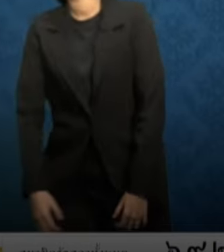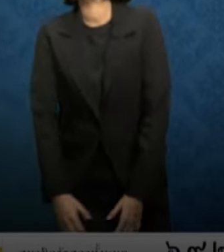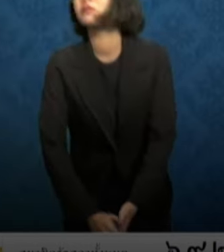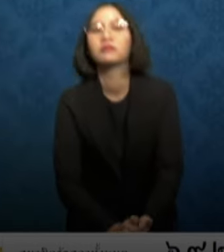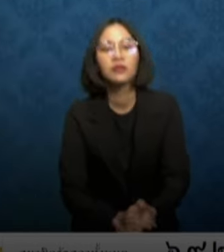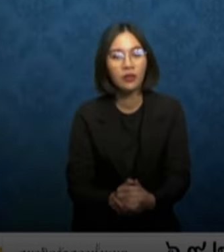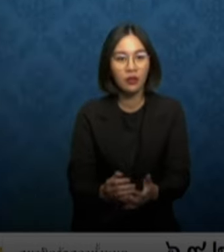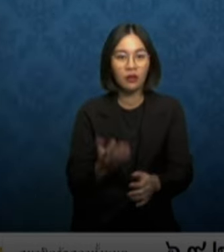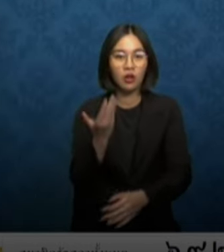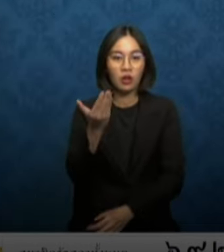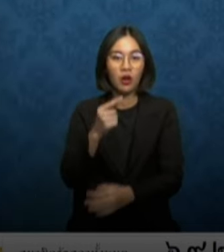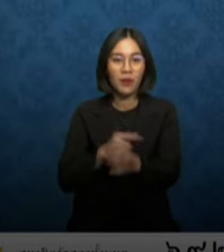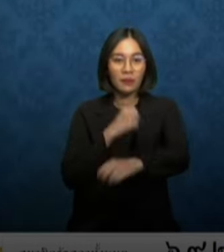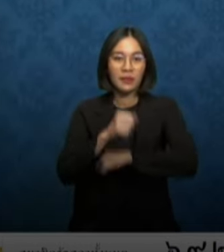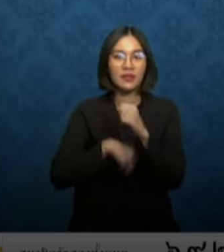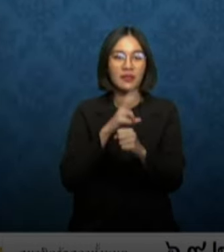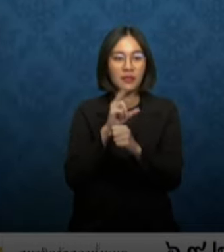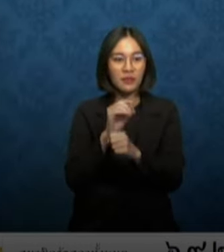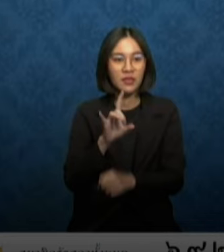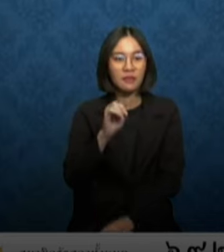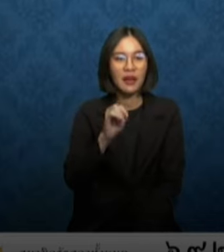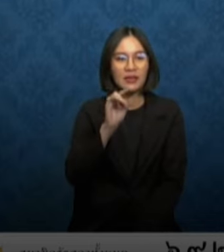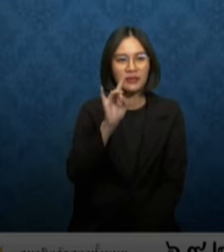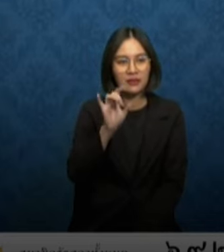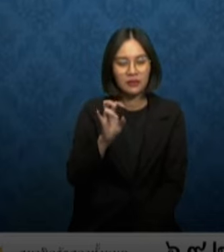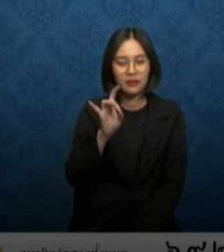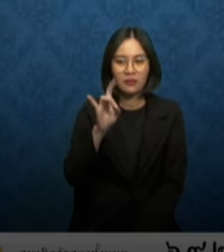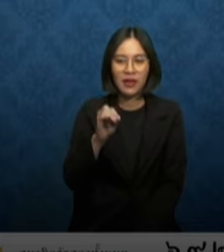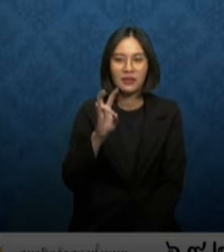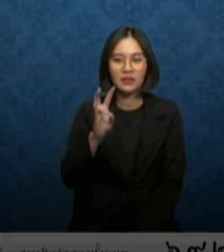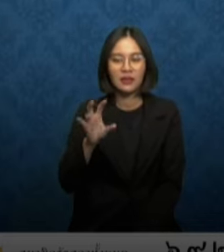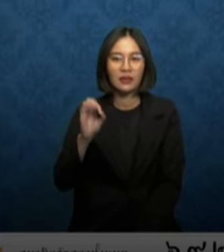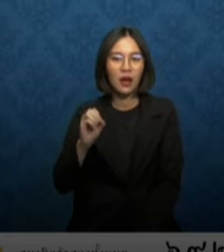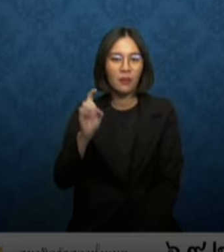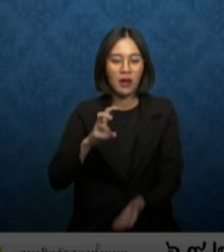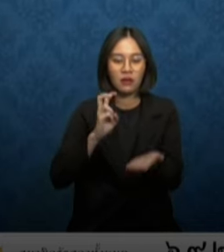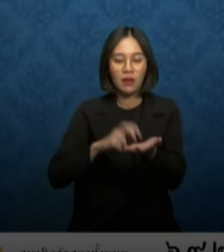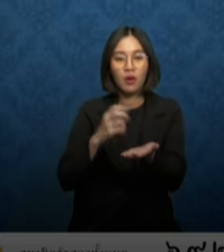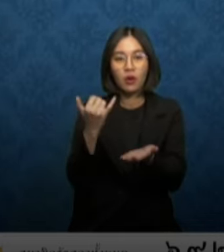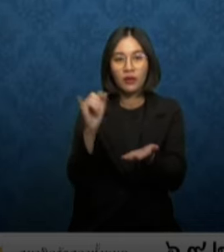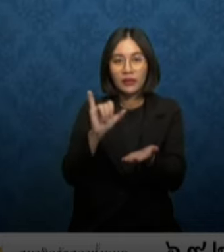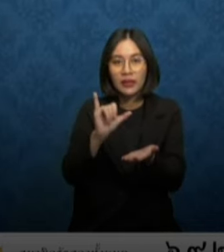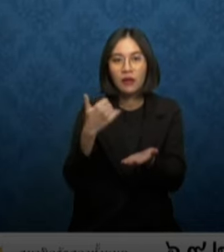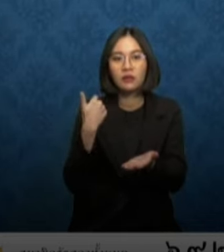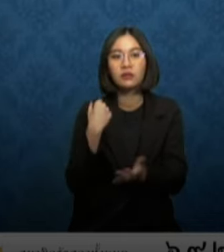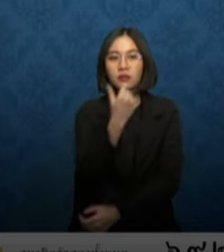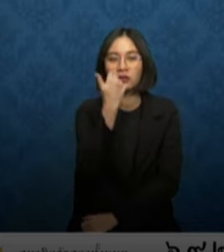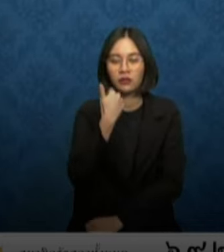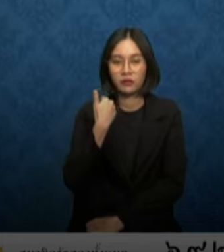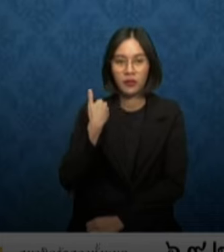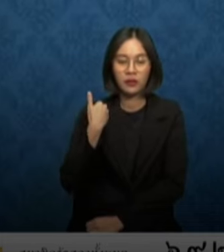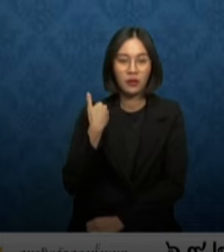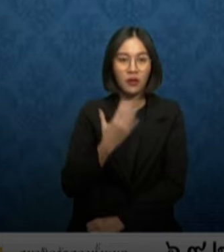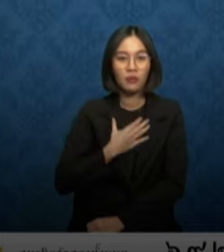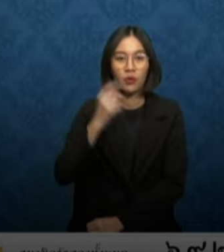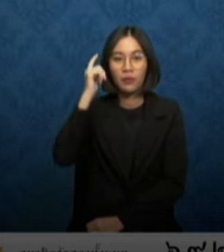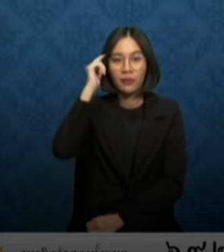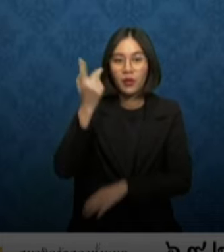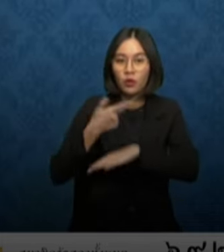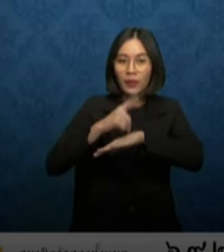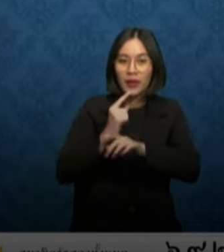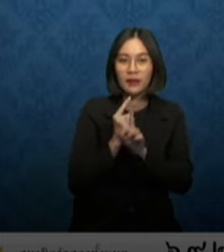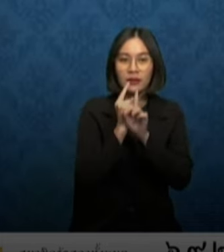30กว่าปีอย่าง 8798ท่านก็ยังไม่รับรยังมีอีกครับท่านประธานผมไม่ทราบว่าท่าน